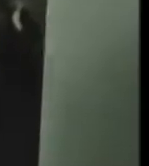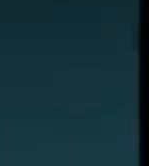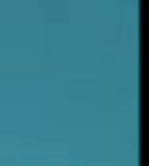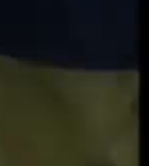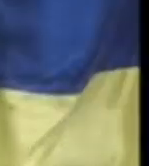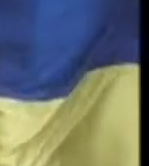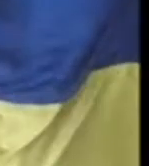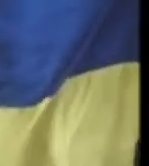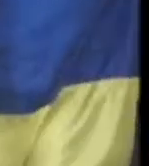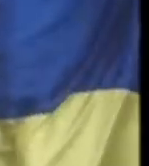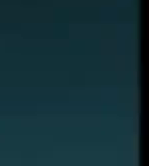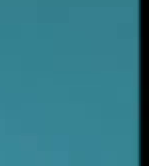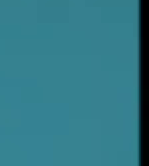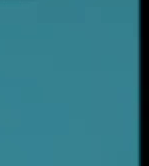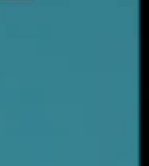Музика